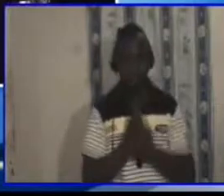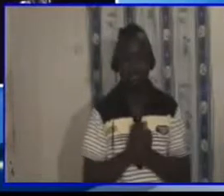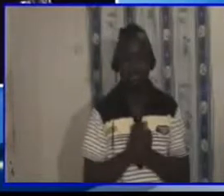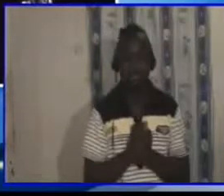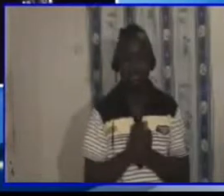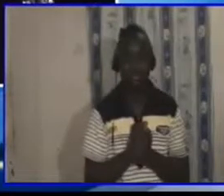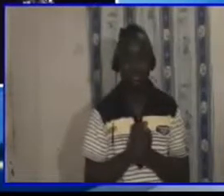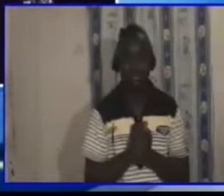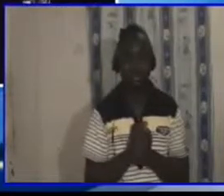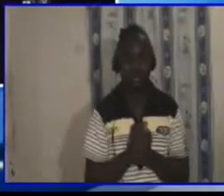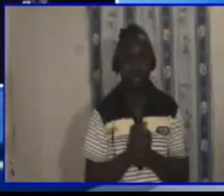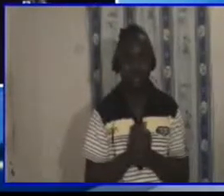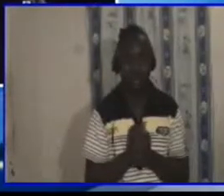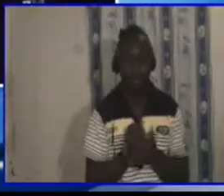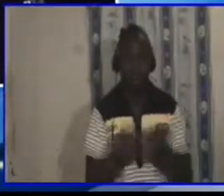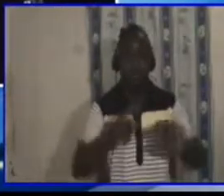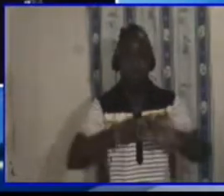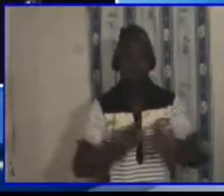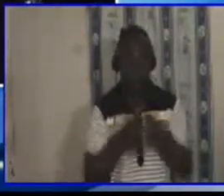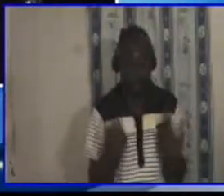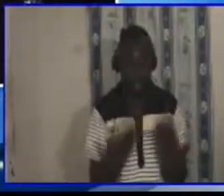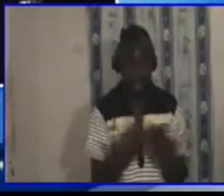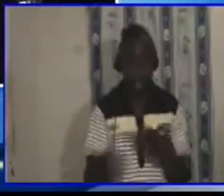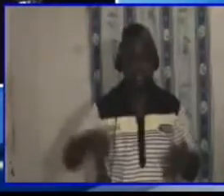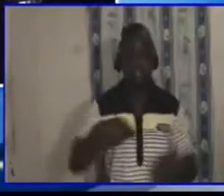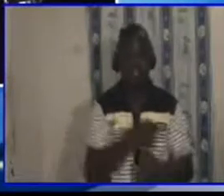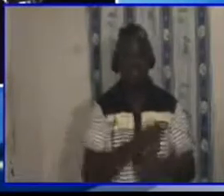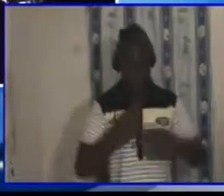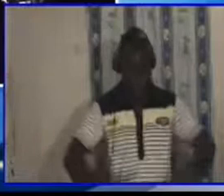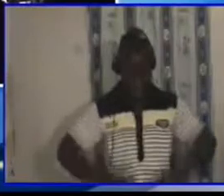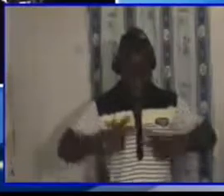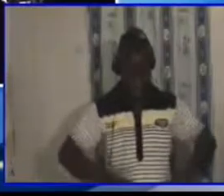noi crediamo ogni parola di dio